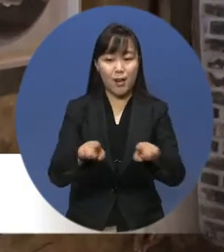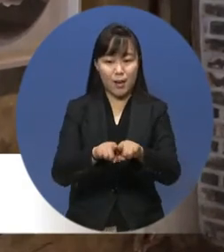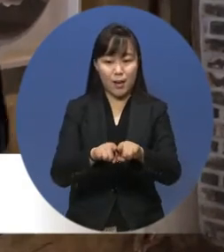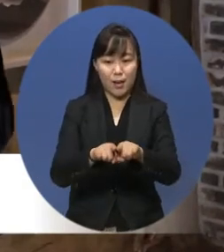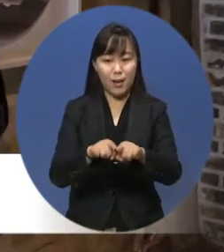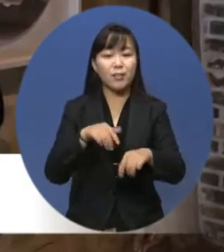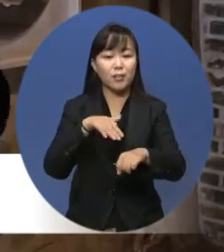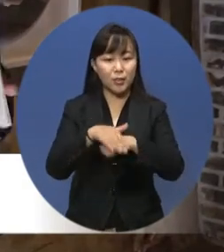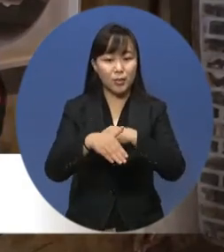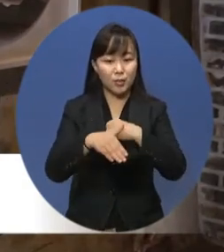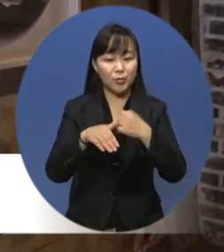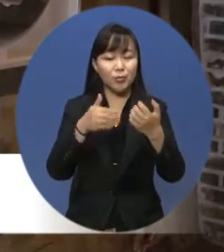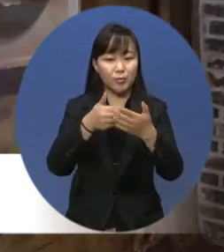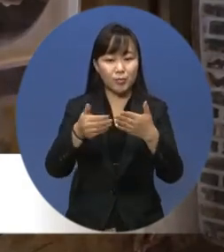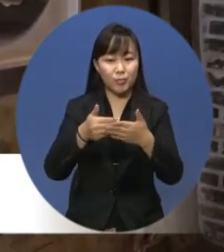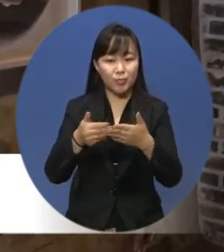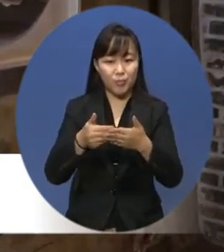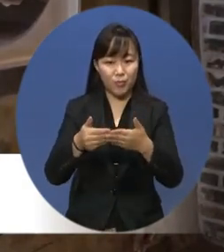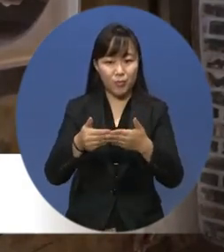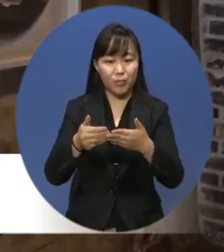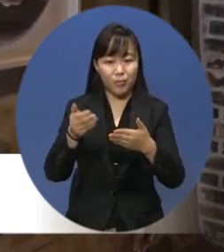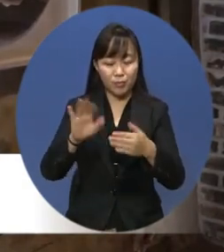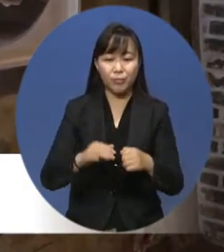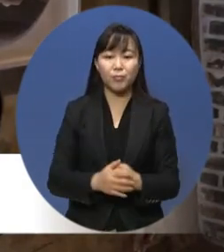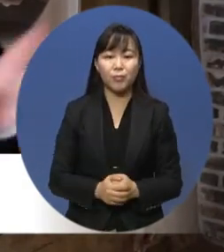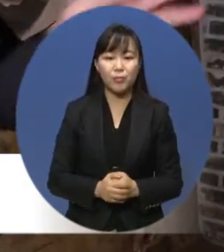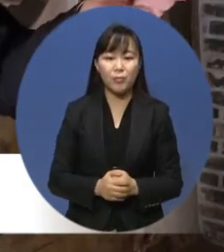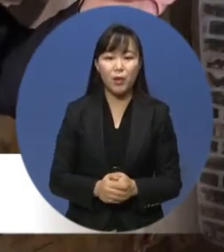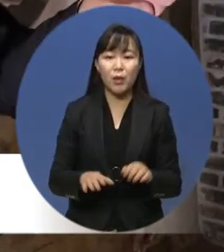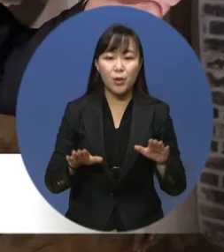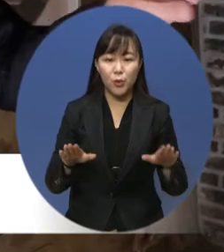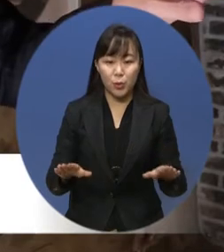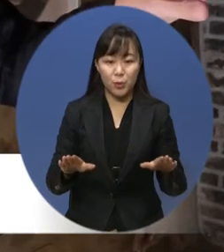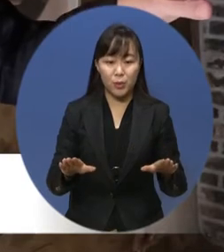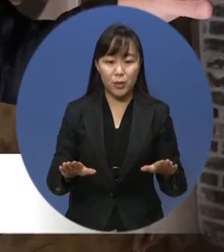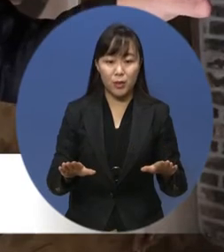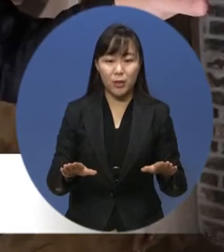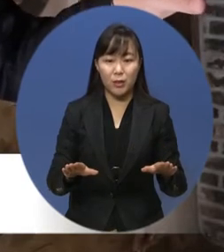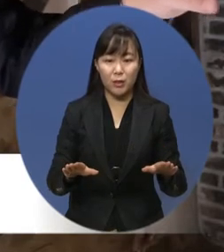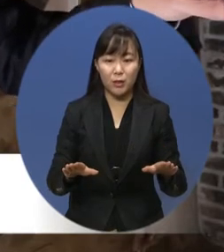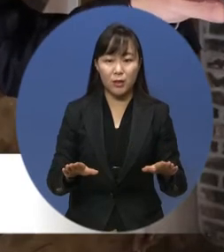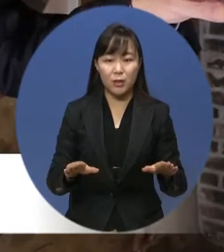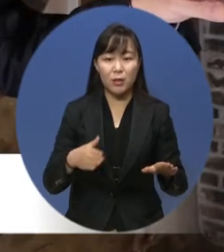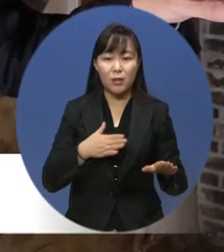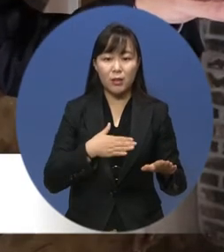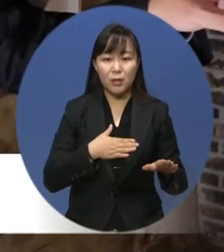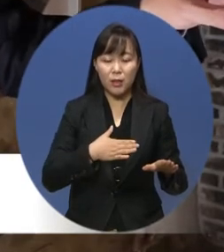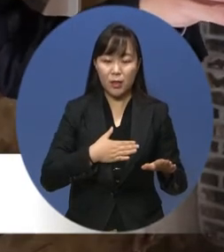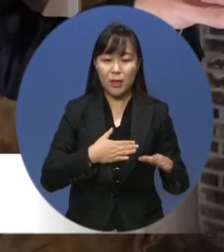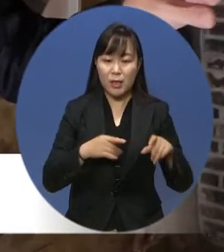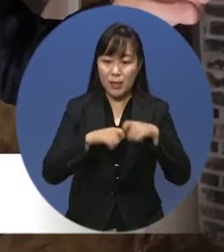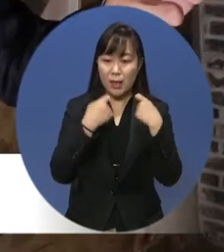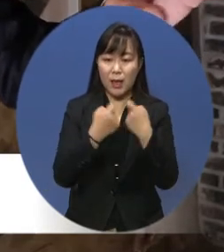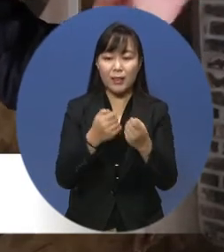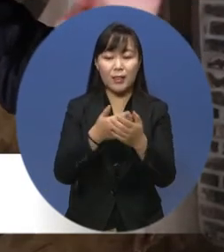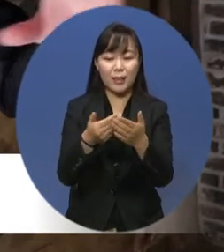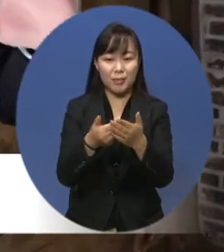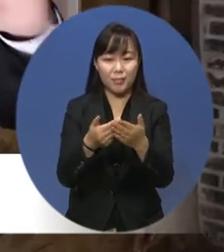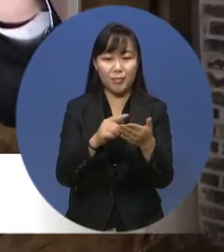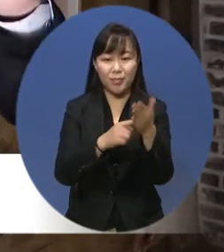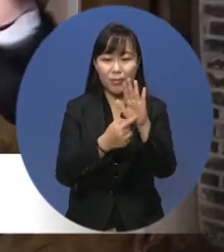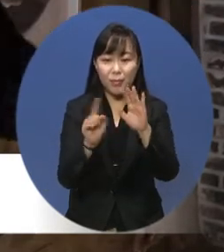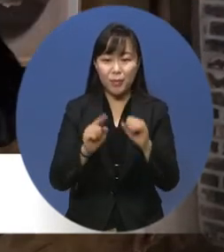사각의 프레임에 작업을 했다 그러면 이번에 제가 이 개인전에 출품하게 된